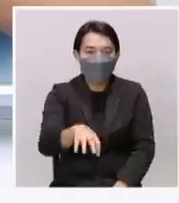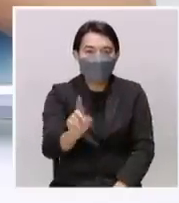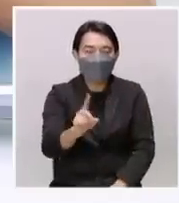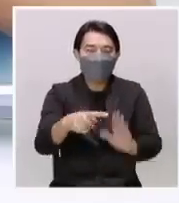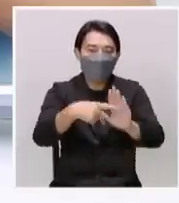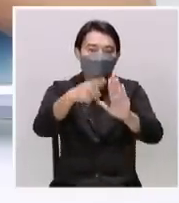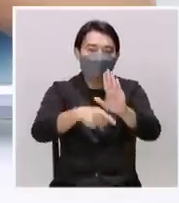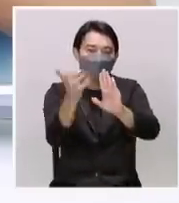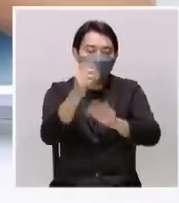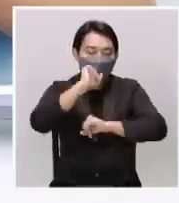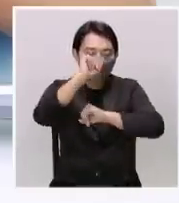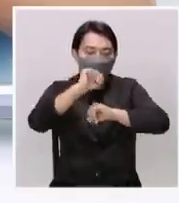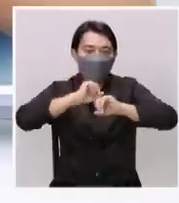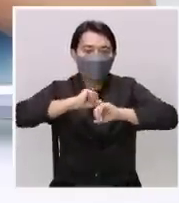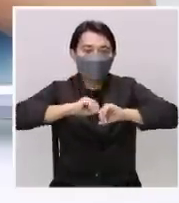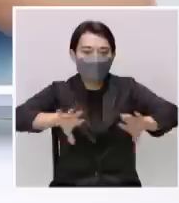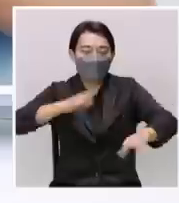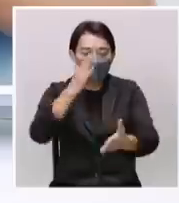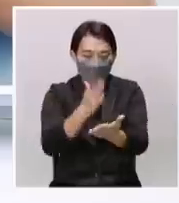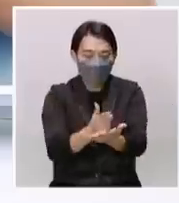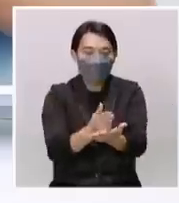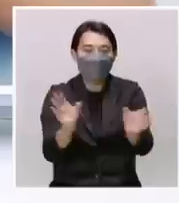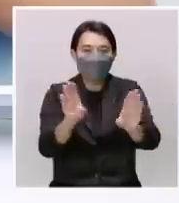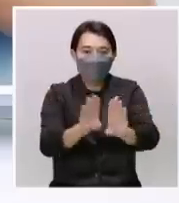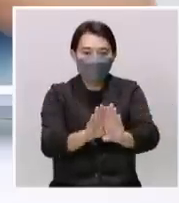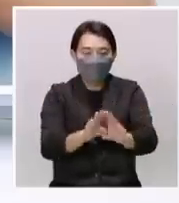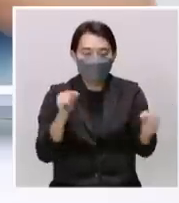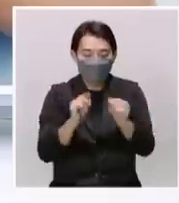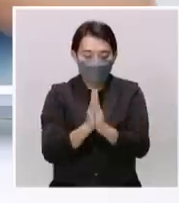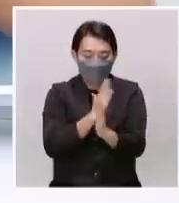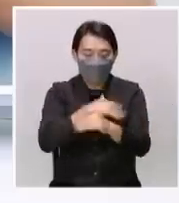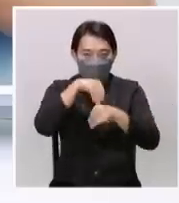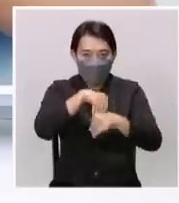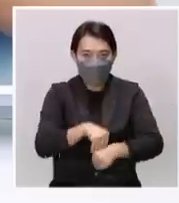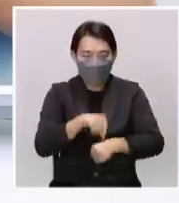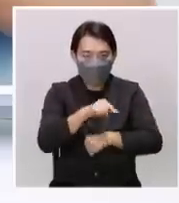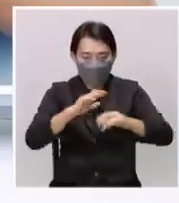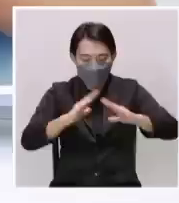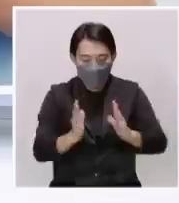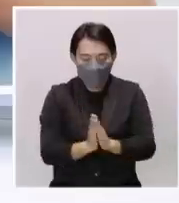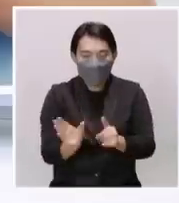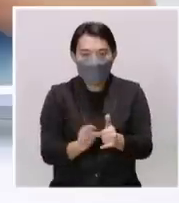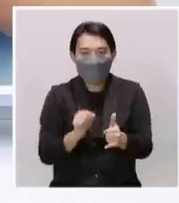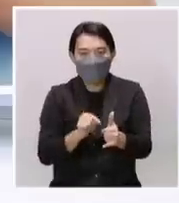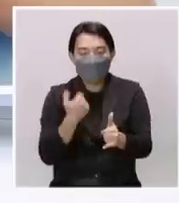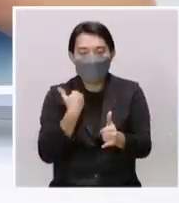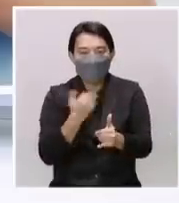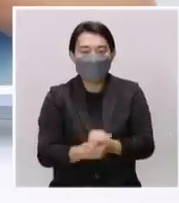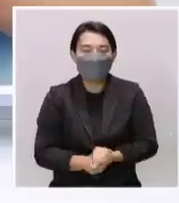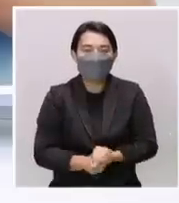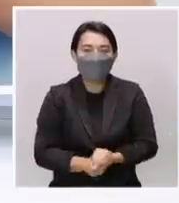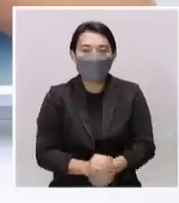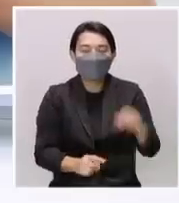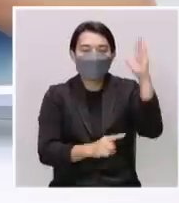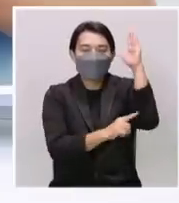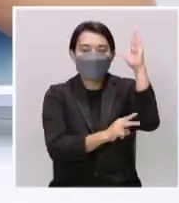ษณุโลกต้องประกาศปิดชั่วคราวนะคะหลังจากที่พบข้อมูลว่าพระสงฆ์ที่อยู่ภายในวัดเนี่ยติดเชื้อโควิด-19 นะคะส่วนในพื้นที่จังหวัดน